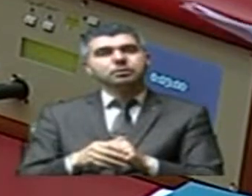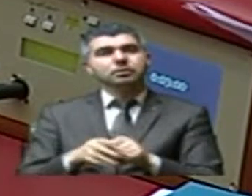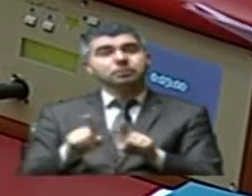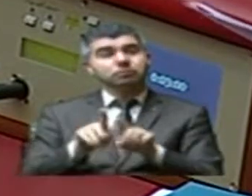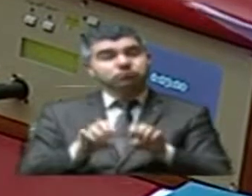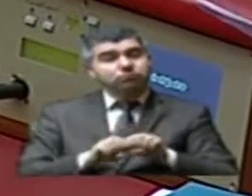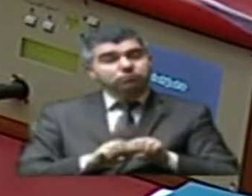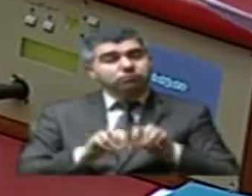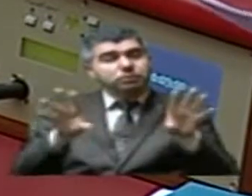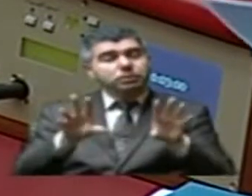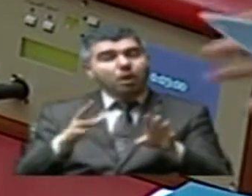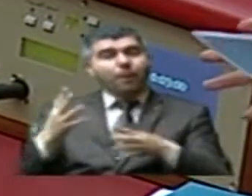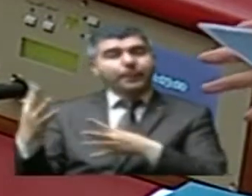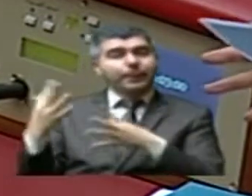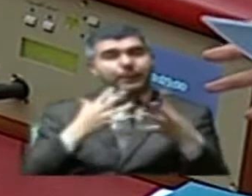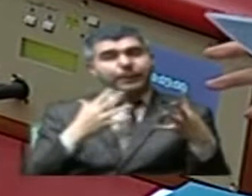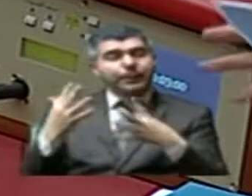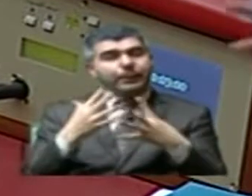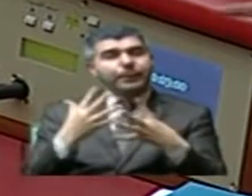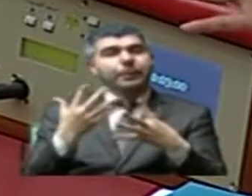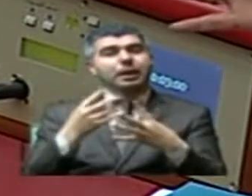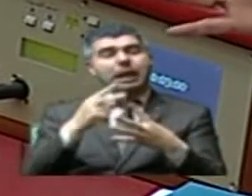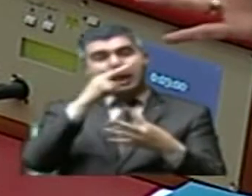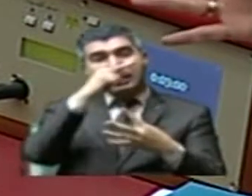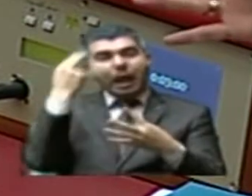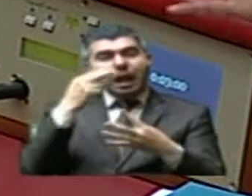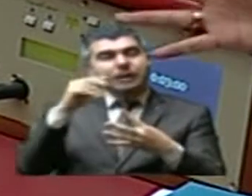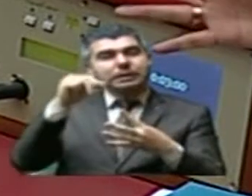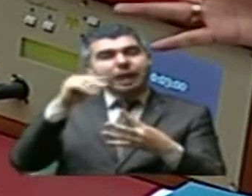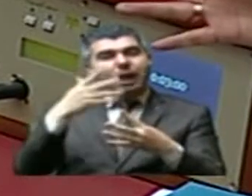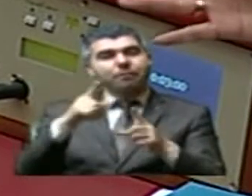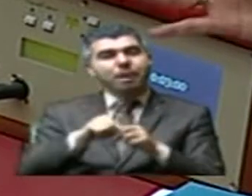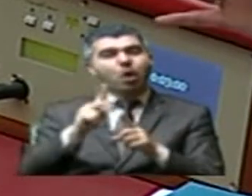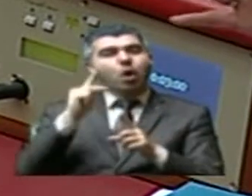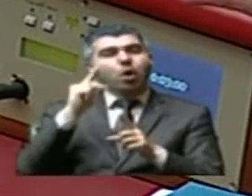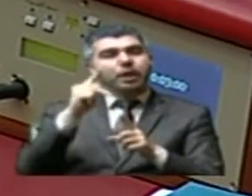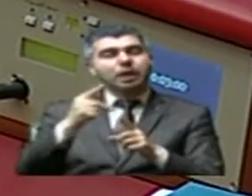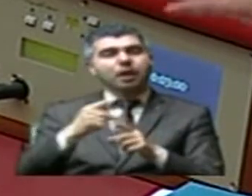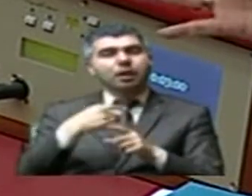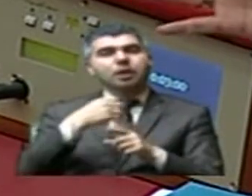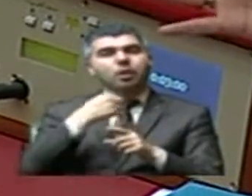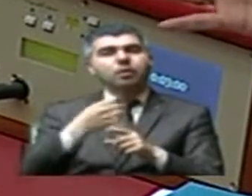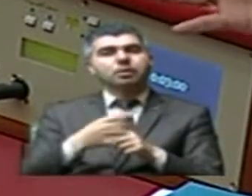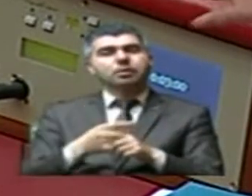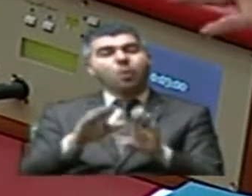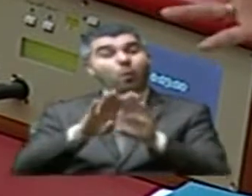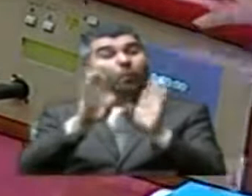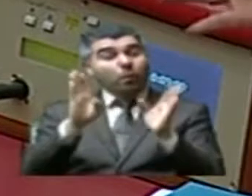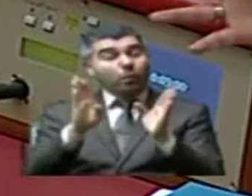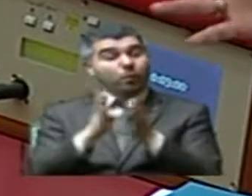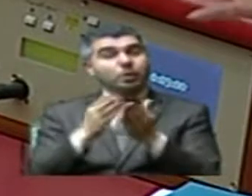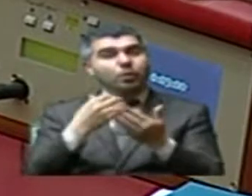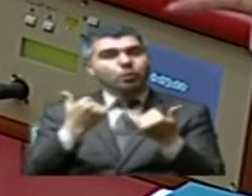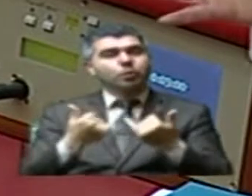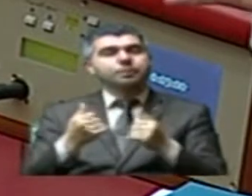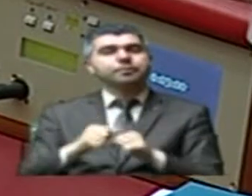بانتشار الغبار الأسود بمدينة القنيطرة، بغيت نوضع الإخوان والأخوات المستشارات في الإطار العام. اليوم